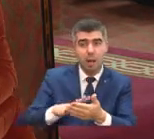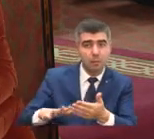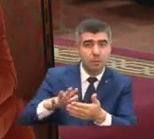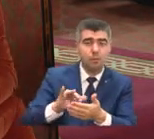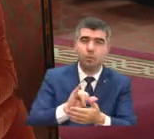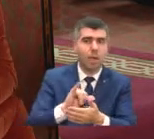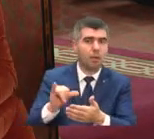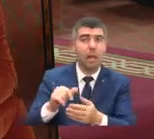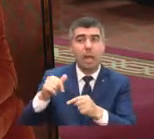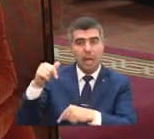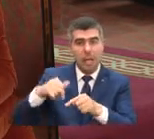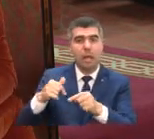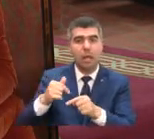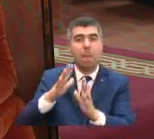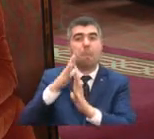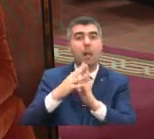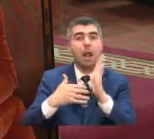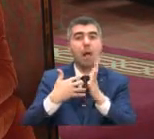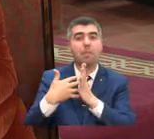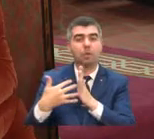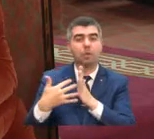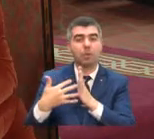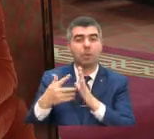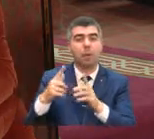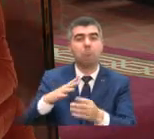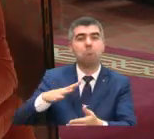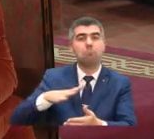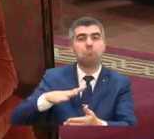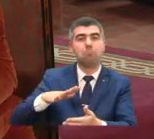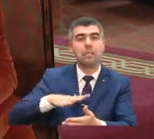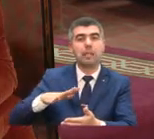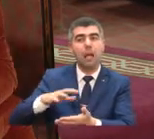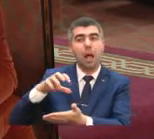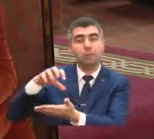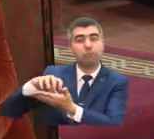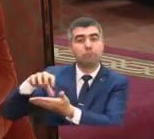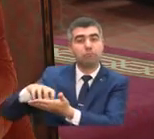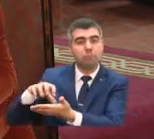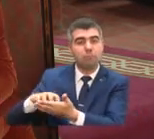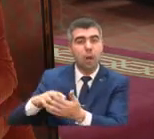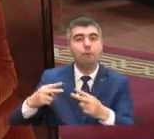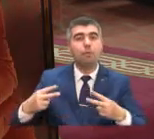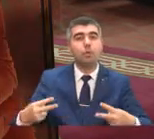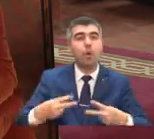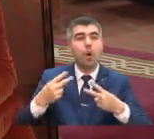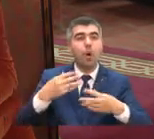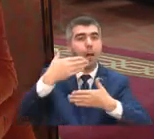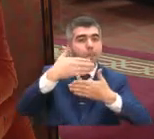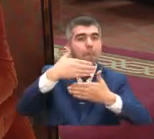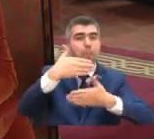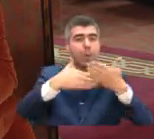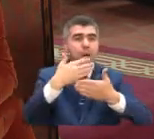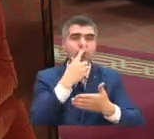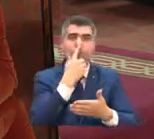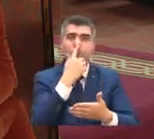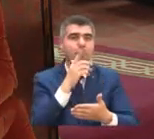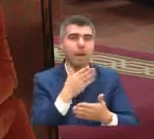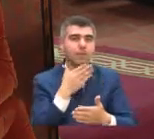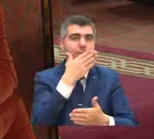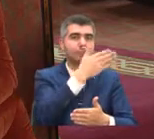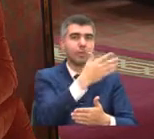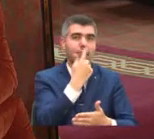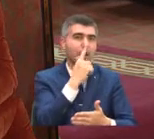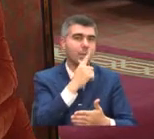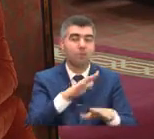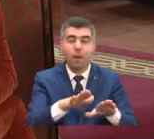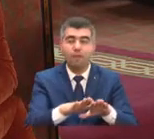المتجولين. حقيقه الاشكال ما ساهلش، ما ساهلش لان ما كيبغيوش يمشي وما كنلقاوش الموضه، يعني اشكال كبير، لكننا